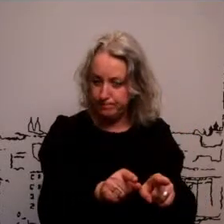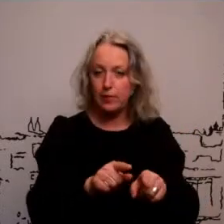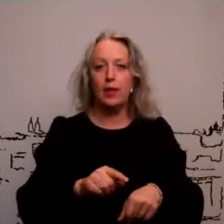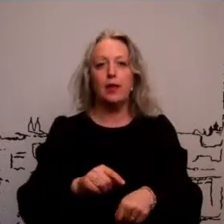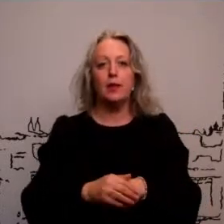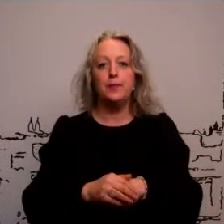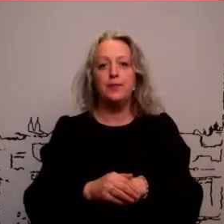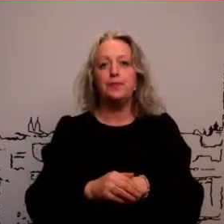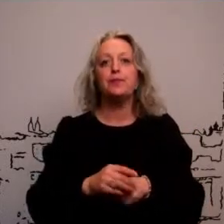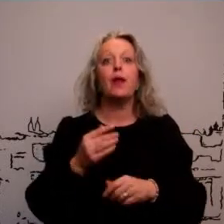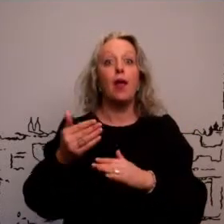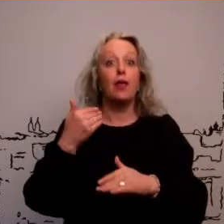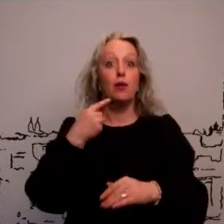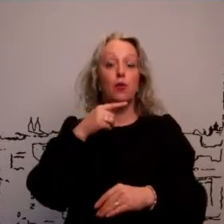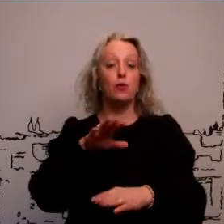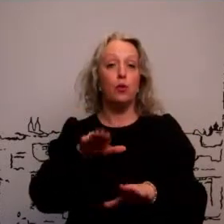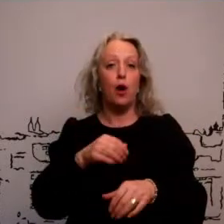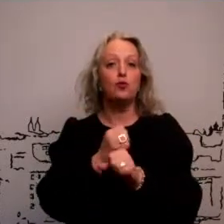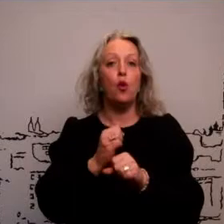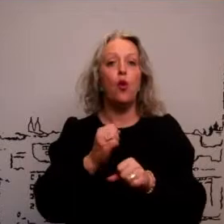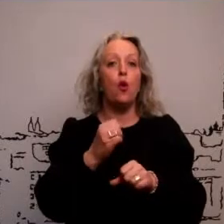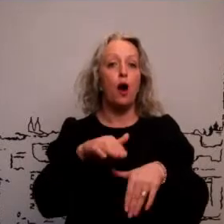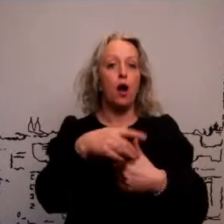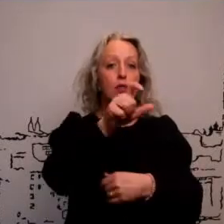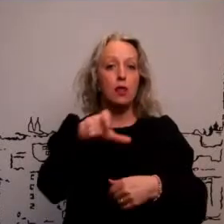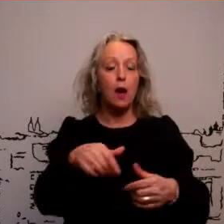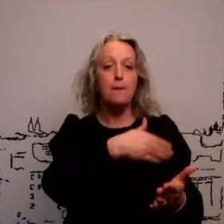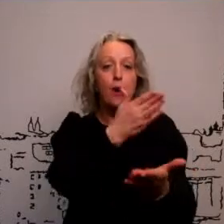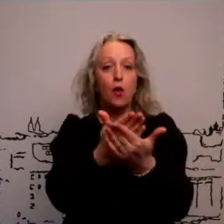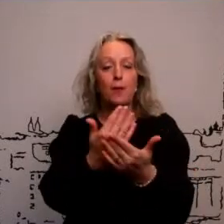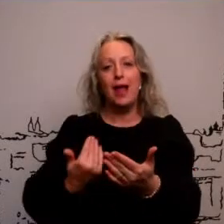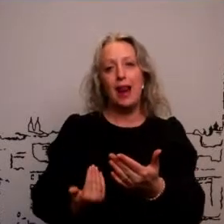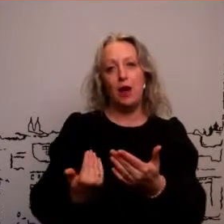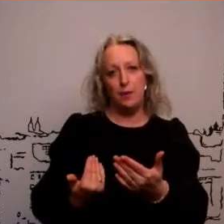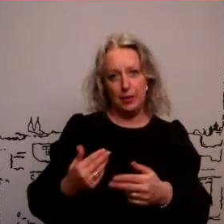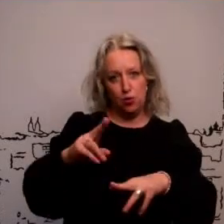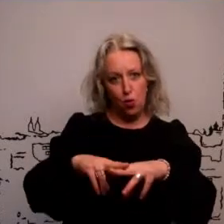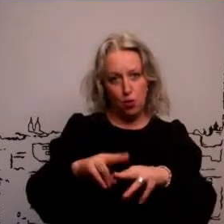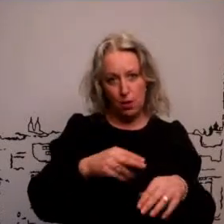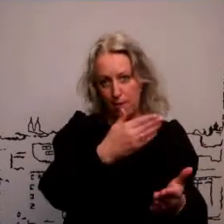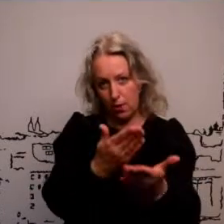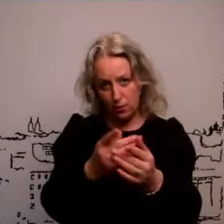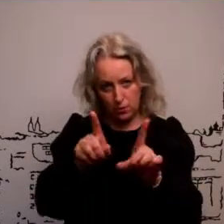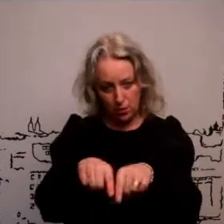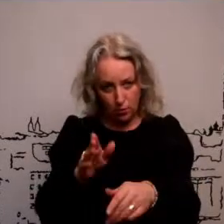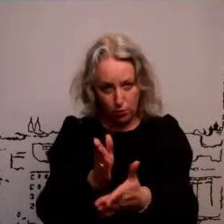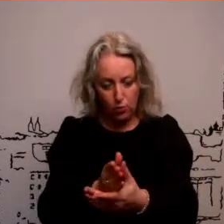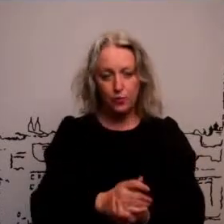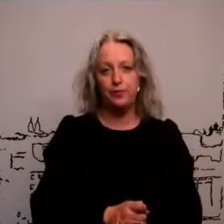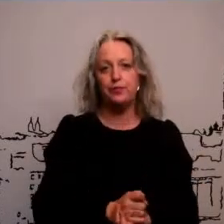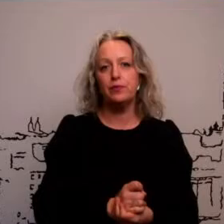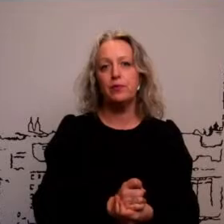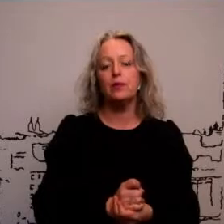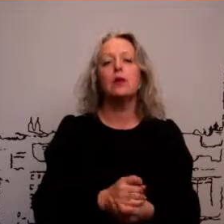ja seda on ennem ka, et tööandja on pakkunud elamispinda. Ja